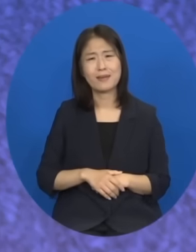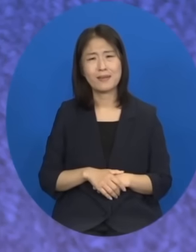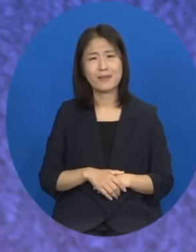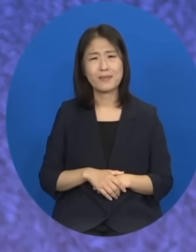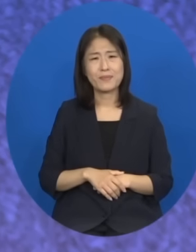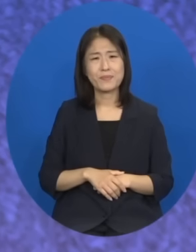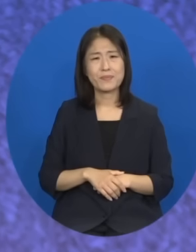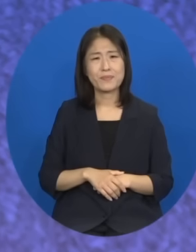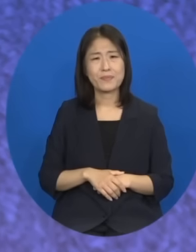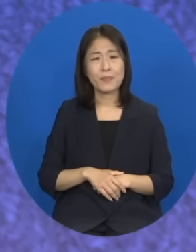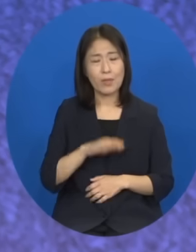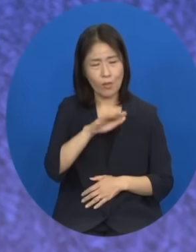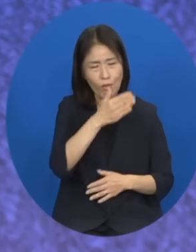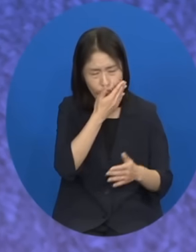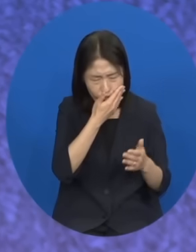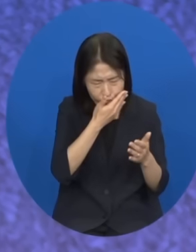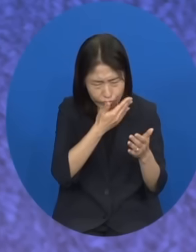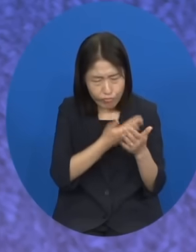너 정말 귀하다.